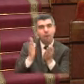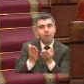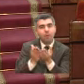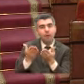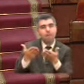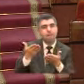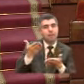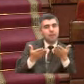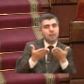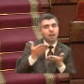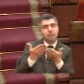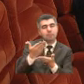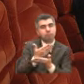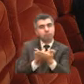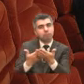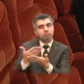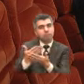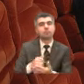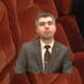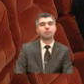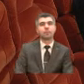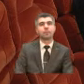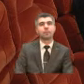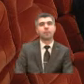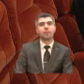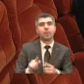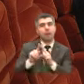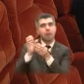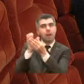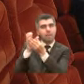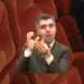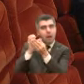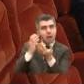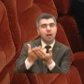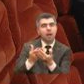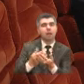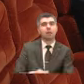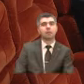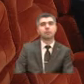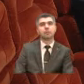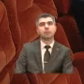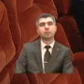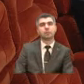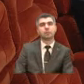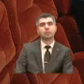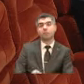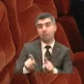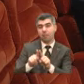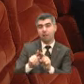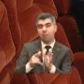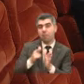التوازن فيما يتعلق بالانماط النقل الاخرى، خاصه الاستعمال ديال القطار او